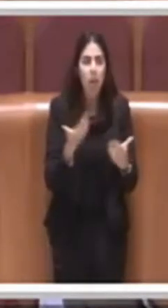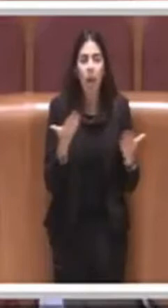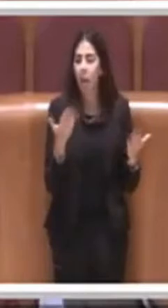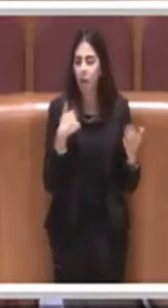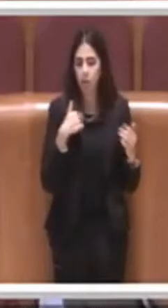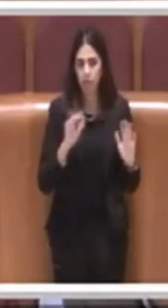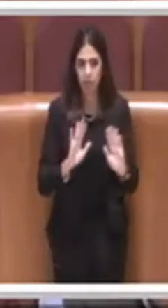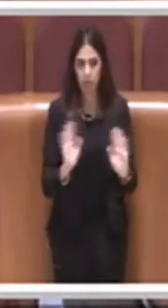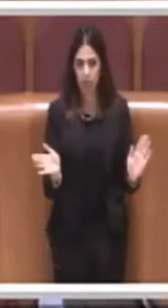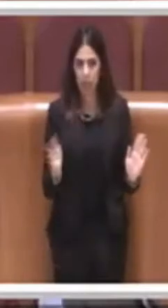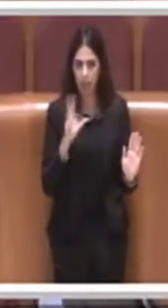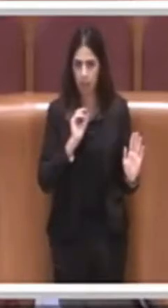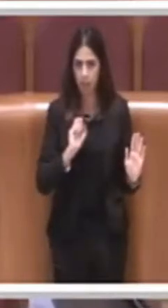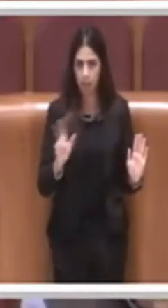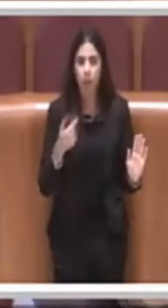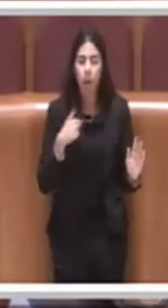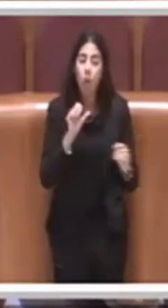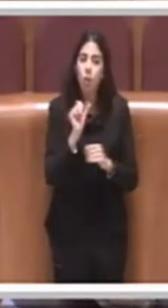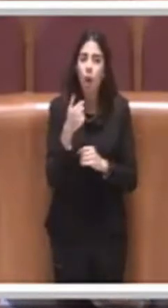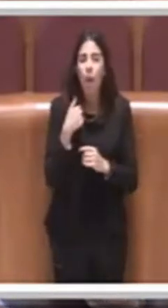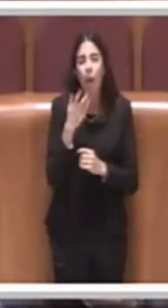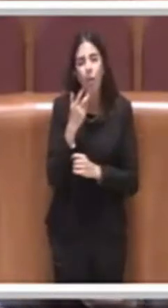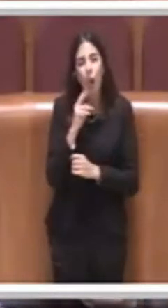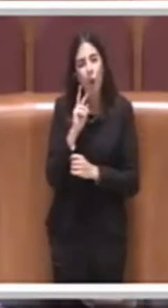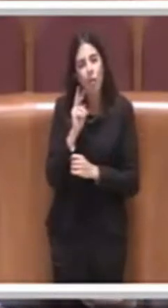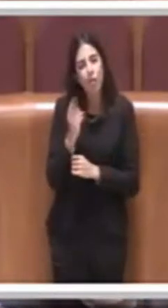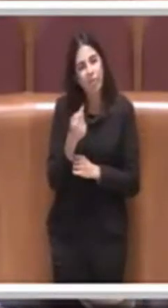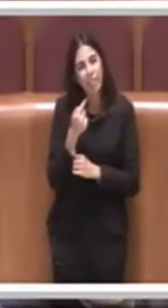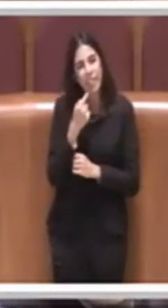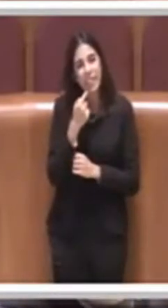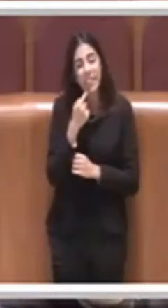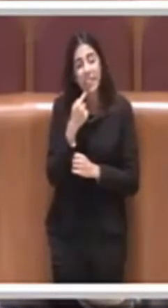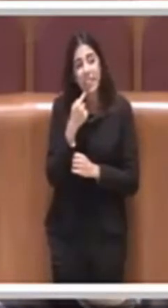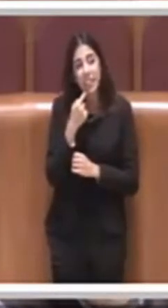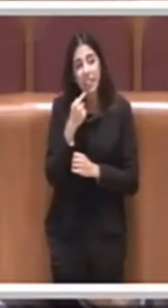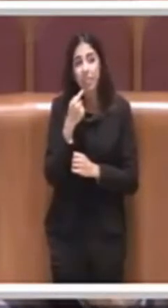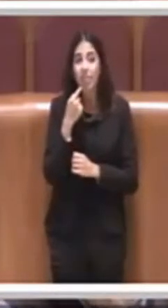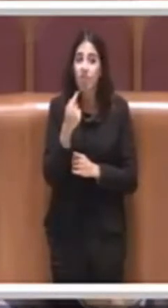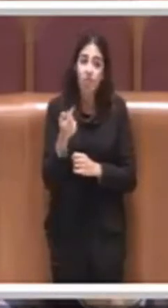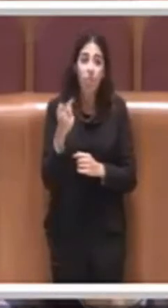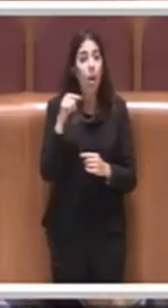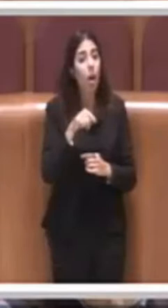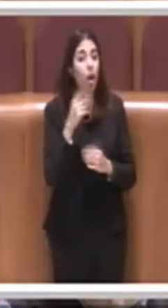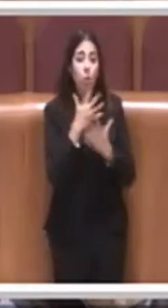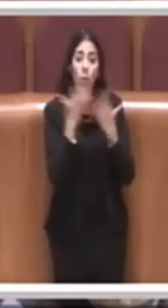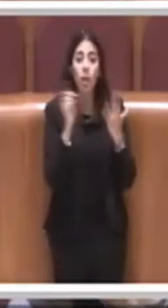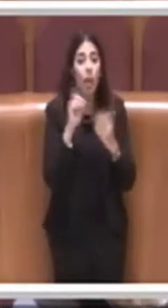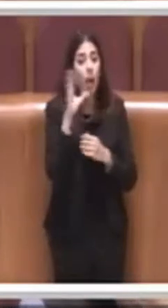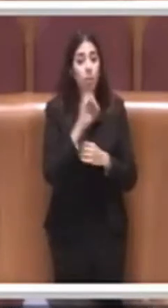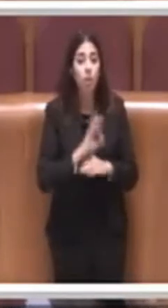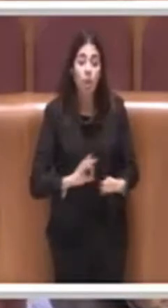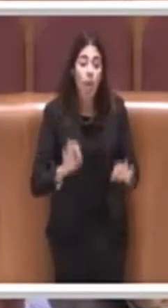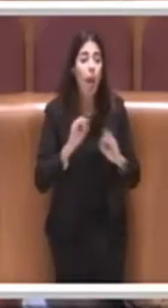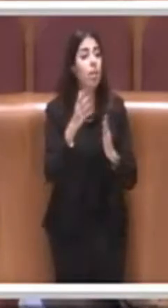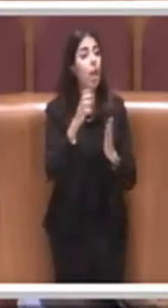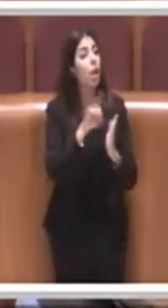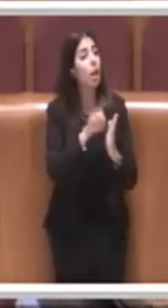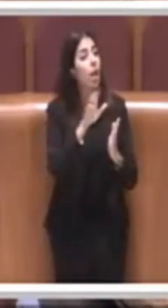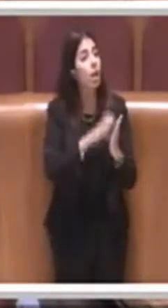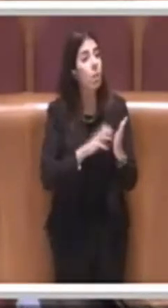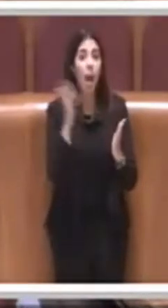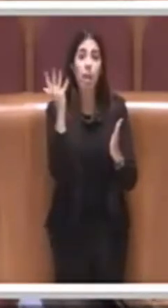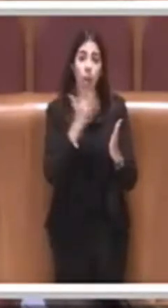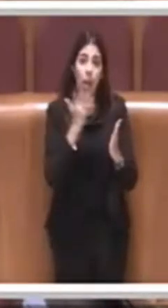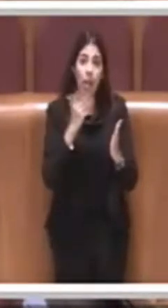Inoltre, però rispedisco al mittente chi dice che non si capisce nulla, che la delibera era sbagliata e quindi tanto